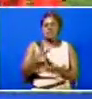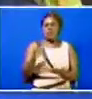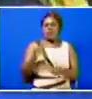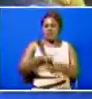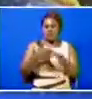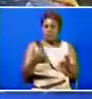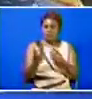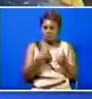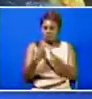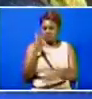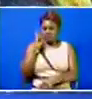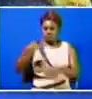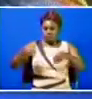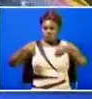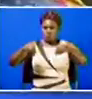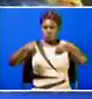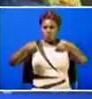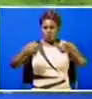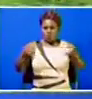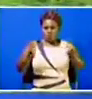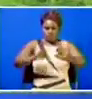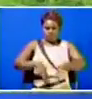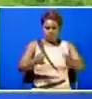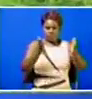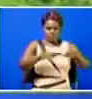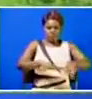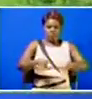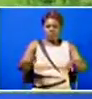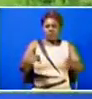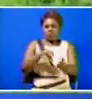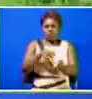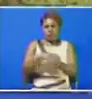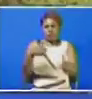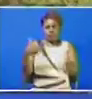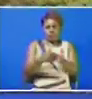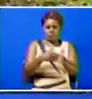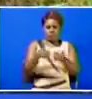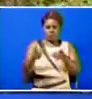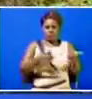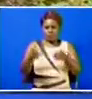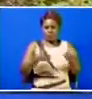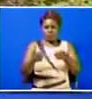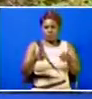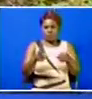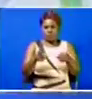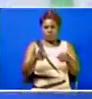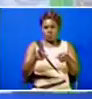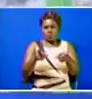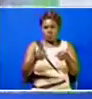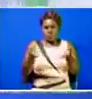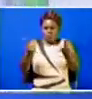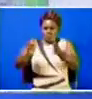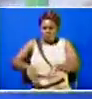saa hii tukizungumza unaona mchanga ikianguka. Hali hiyo imetatiza huduma za usafiri sehemu hiyo baada ya